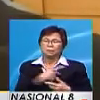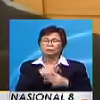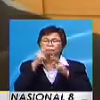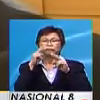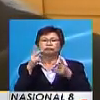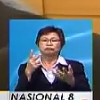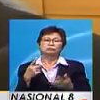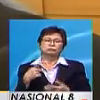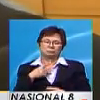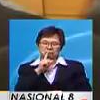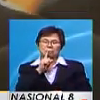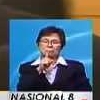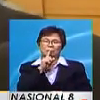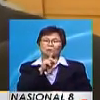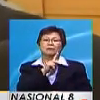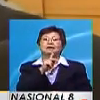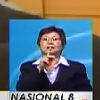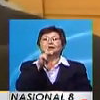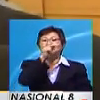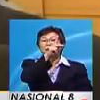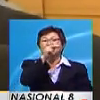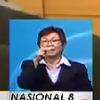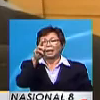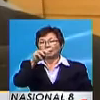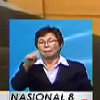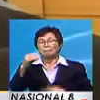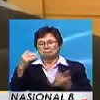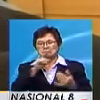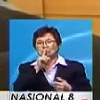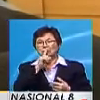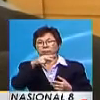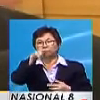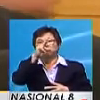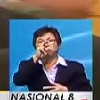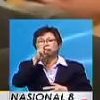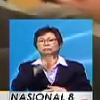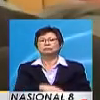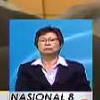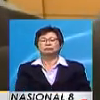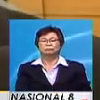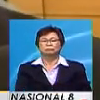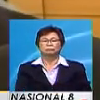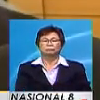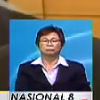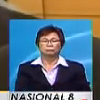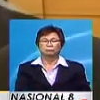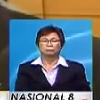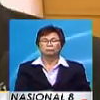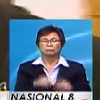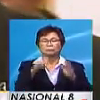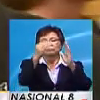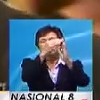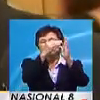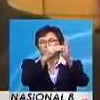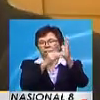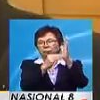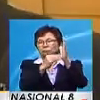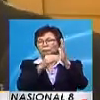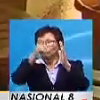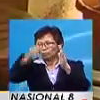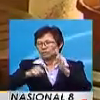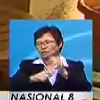bahawa memang pihak Kementerian memang bertegaslah dari segi pematuhan ataupun mandatory standard yang telah dikeluarkan oleh pihak